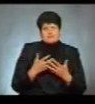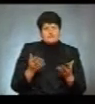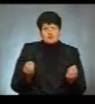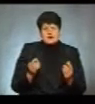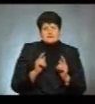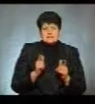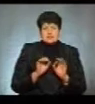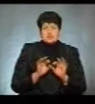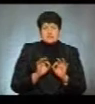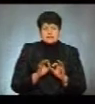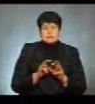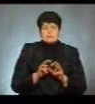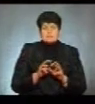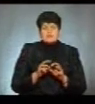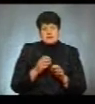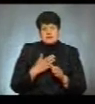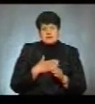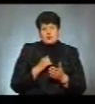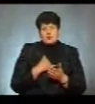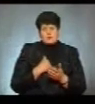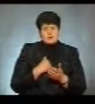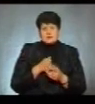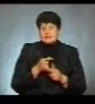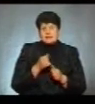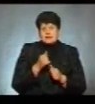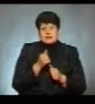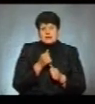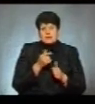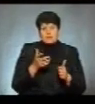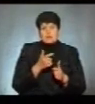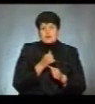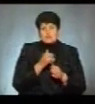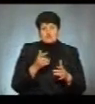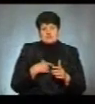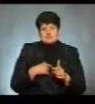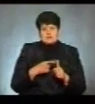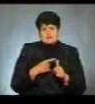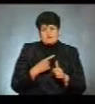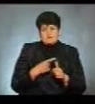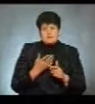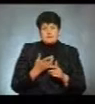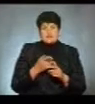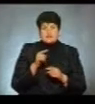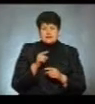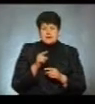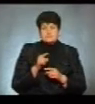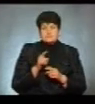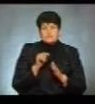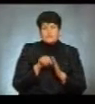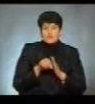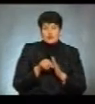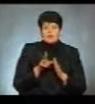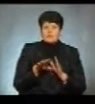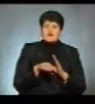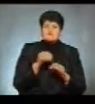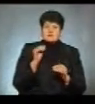згідно роз'яснення Мінрегіону, який є в мене, вони не можуть себе цим називати через те, що вони не пройшли цю процедуру. А процедура заключається, або їх